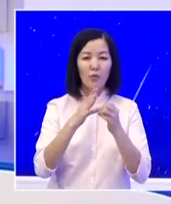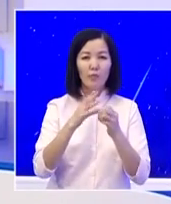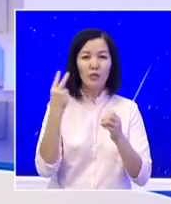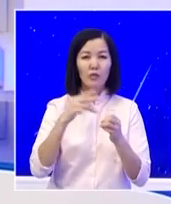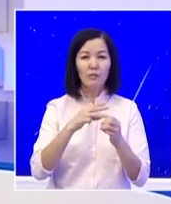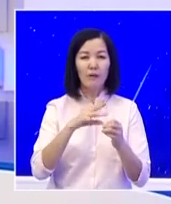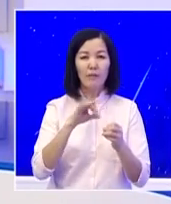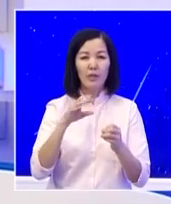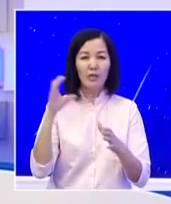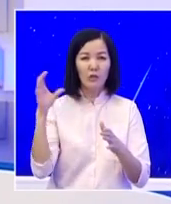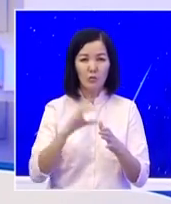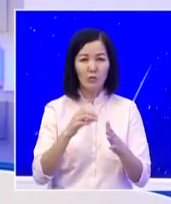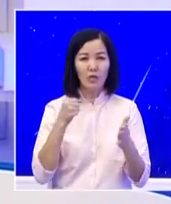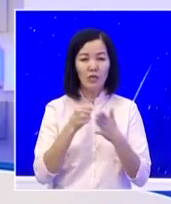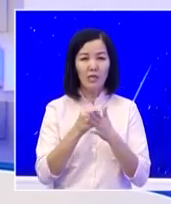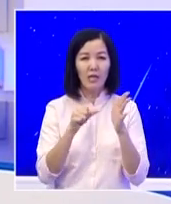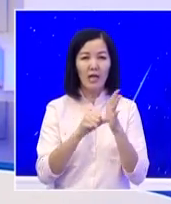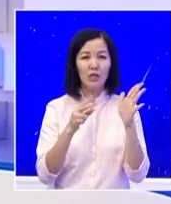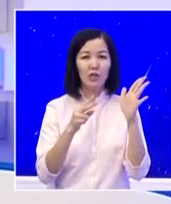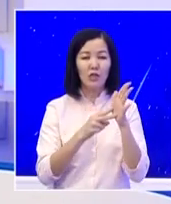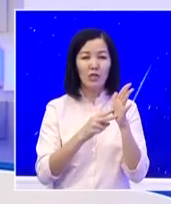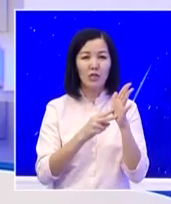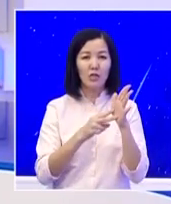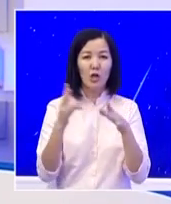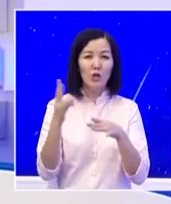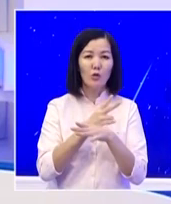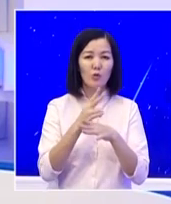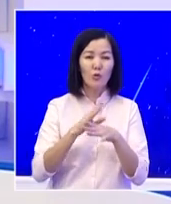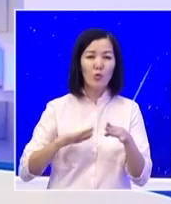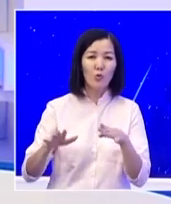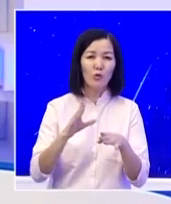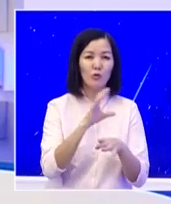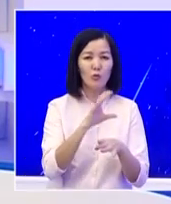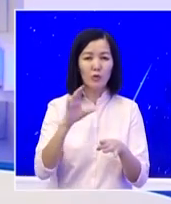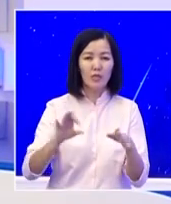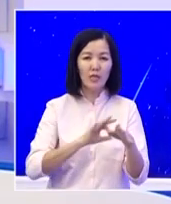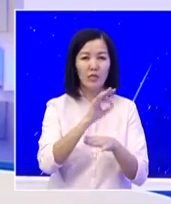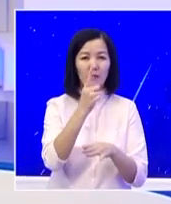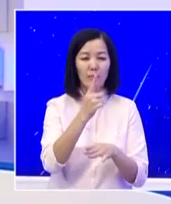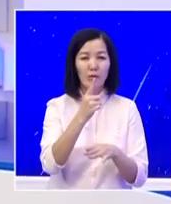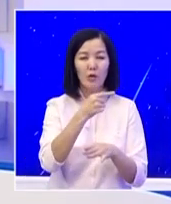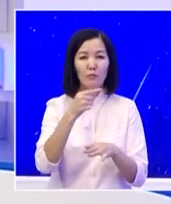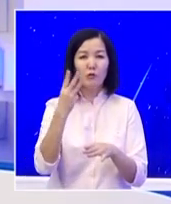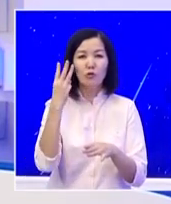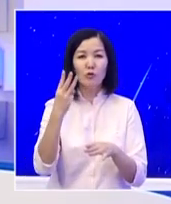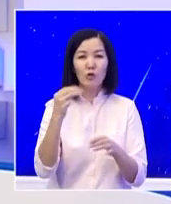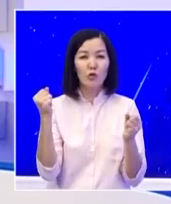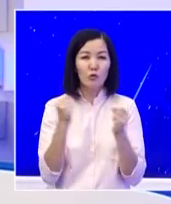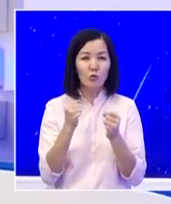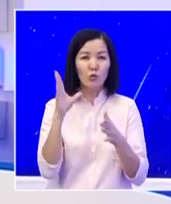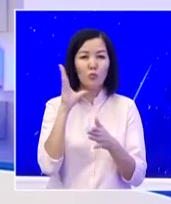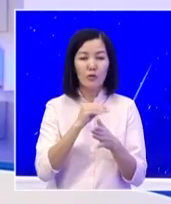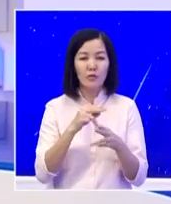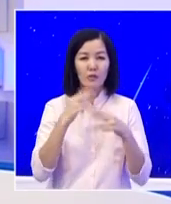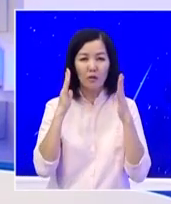метр секундқа жетеді. Ал 6-7 маусымда түнде өңірдің солтүстік шығысында 1-3 градус үсік жүру ықтимал.